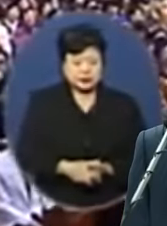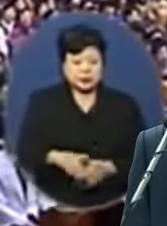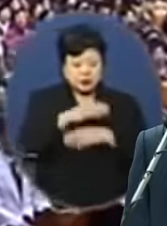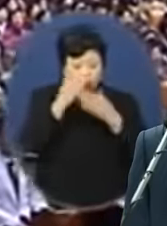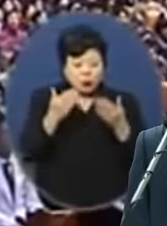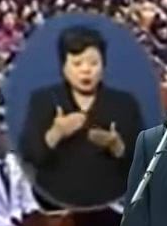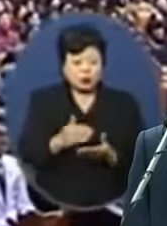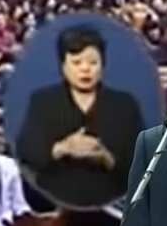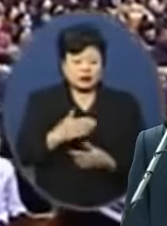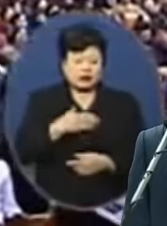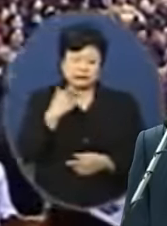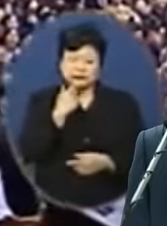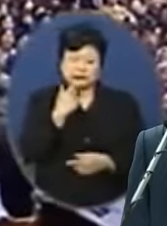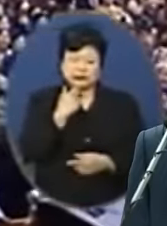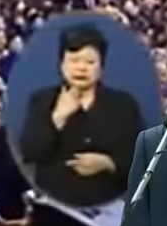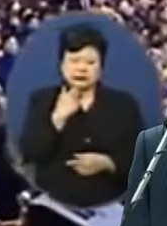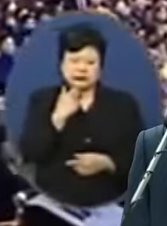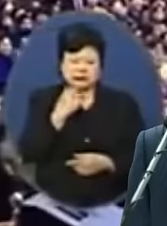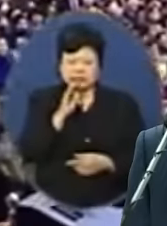모두는 다 날 싫어해.